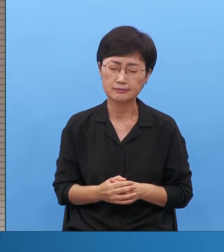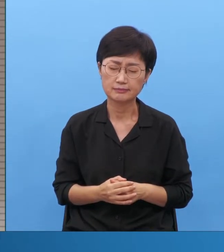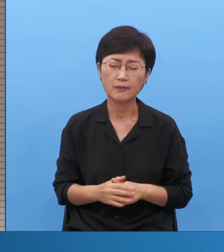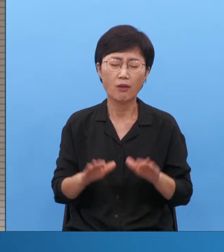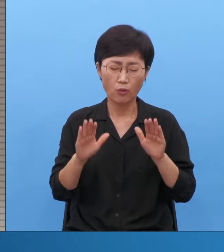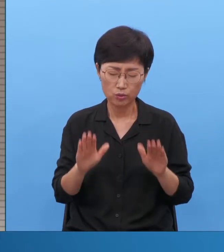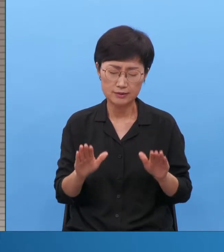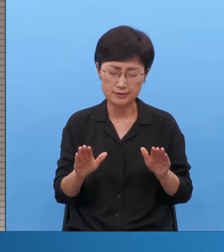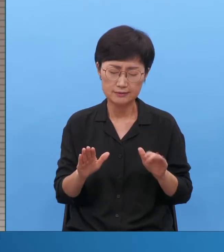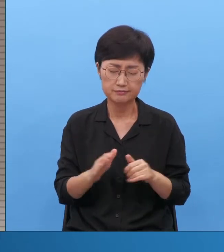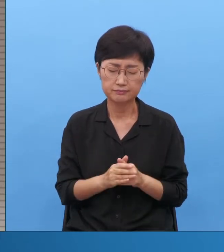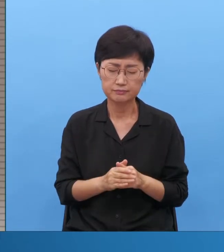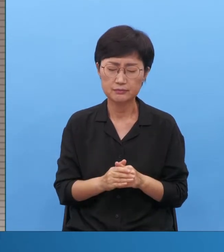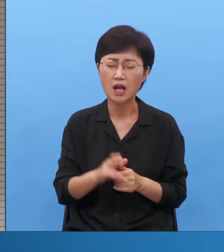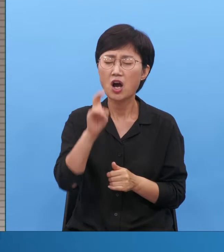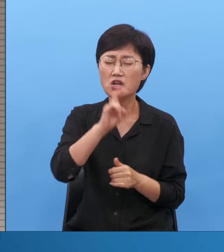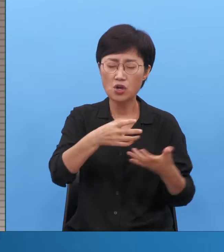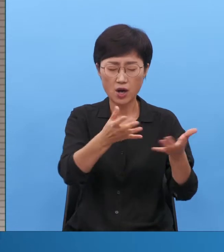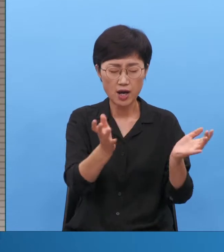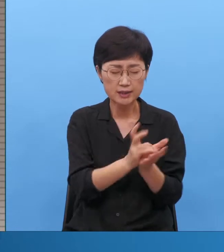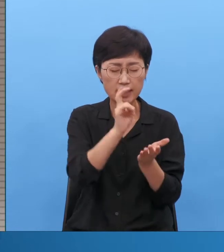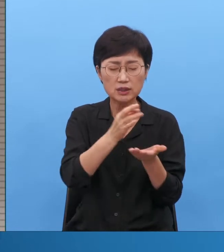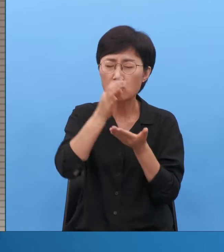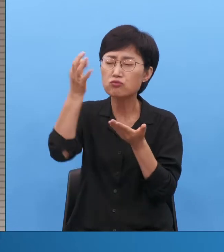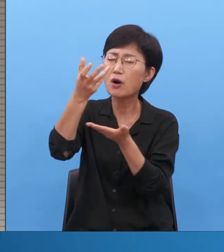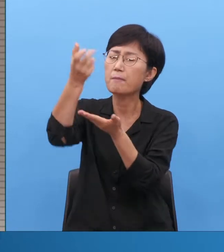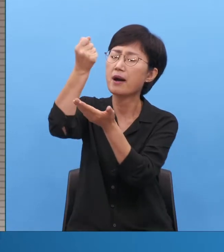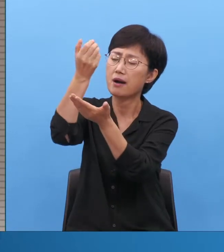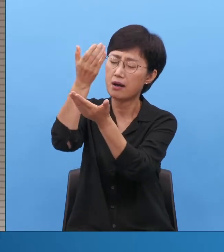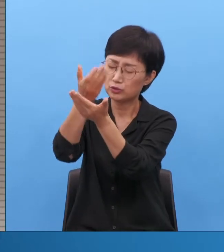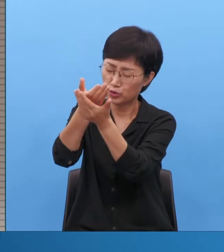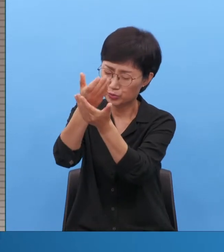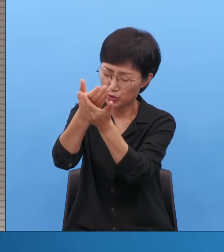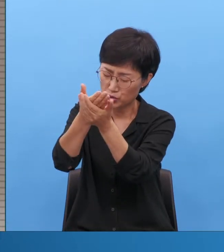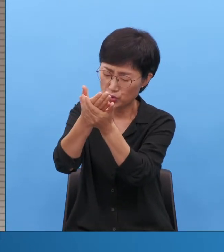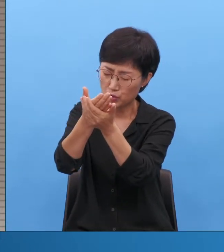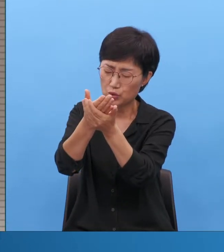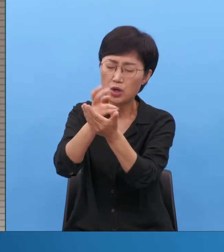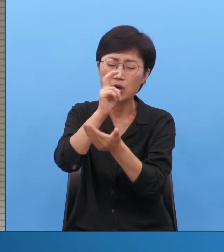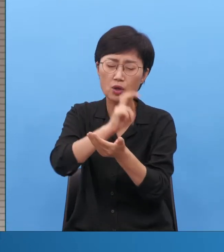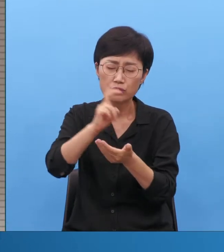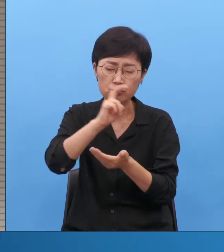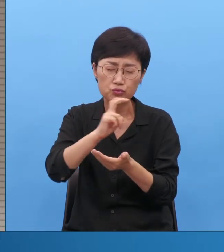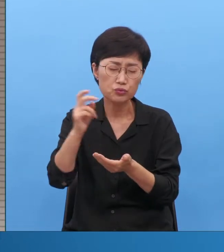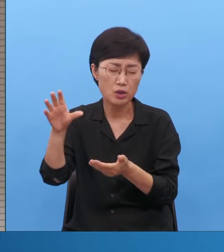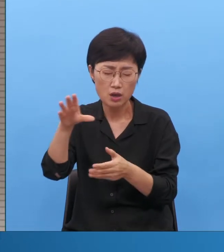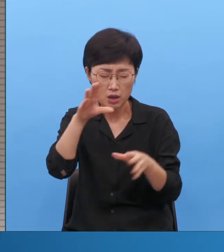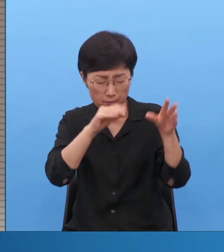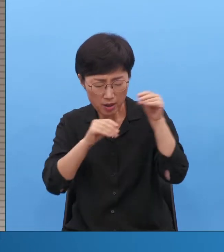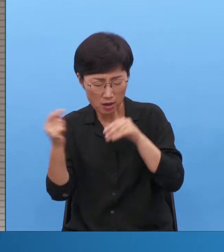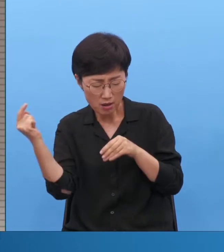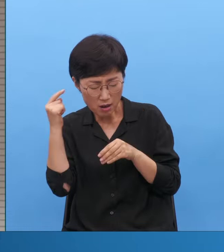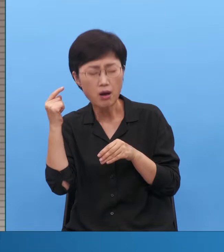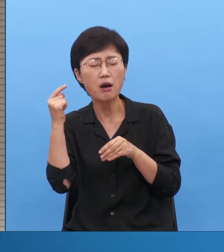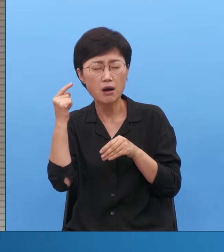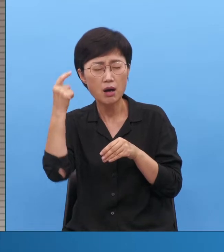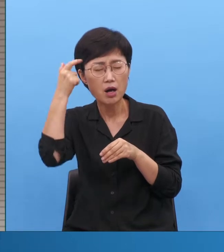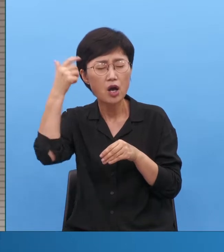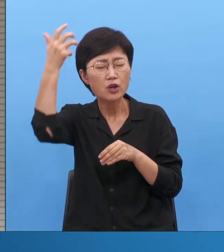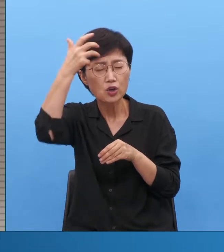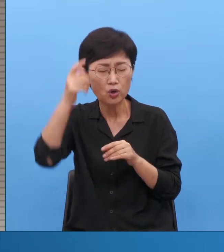오늘 또 다윗 찬양대의 찬양을 받아주시고 영혼을 살리는 찬양이 되게 하옵소서. Please receive the praise of David Choir.